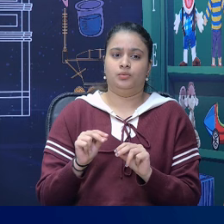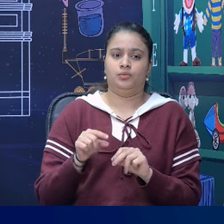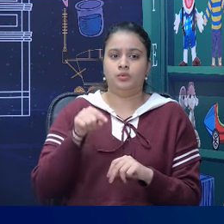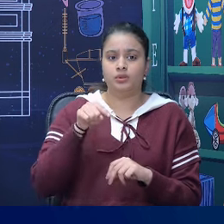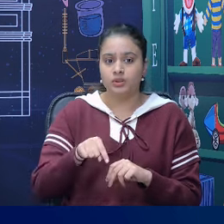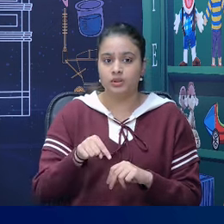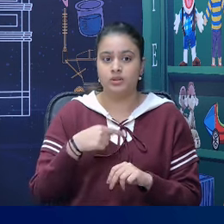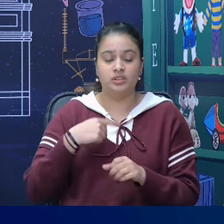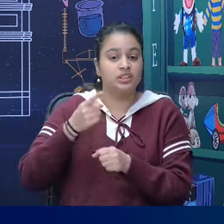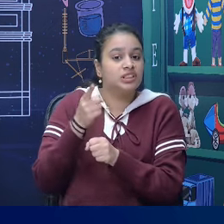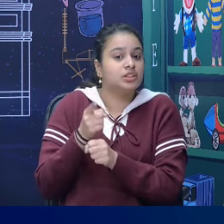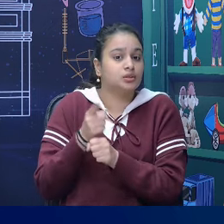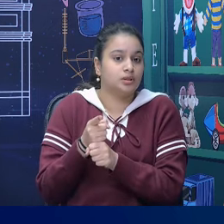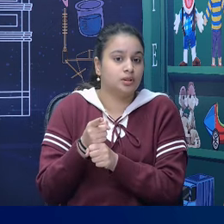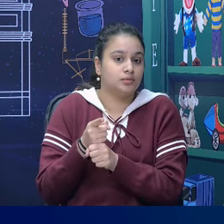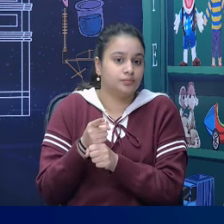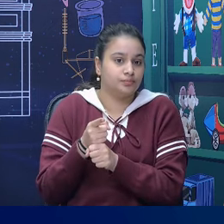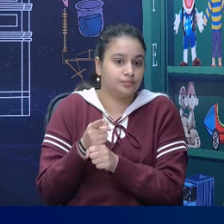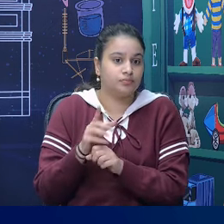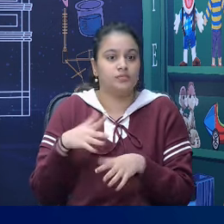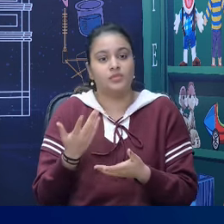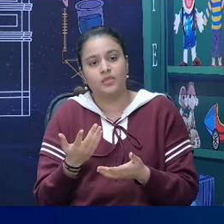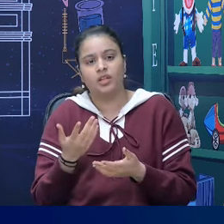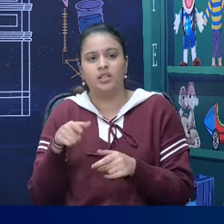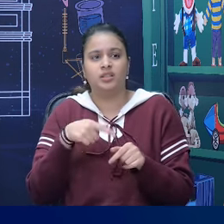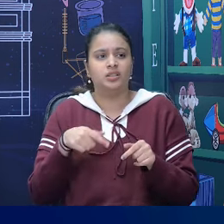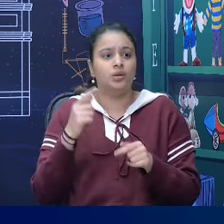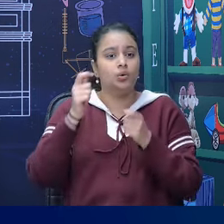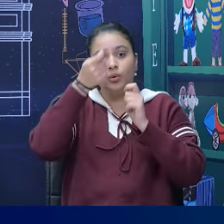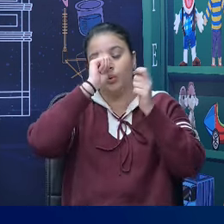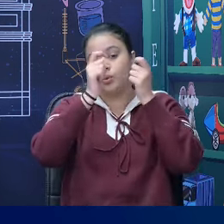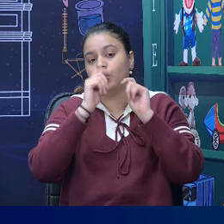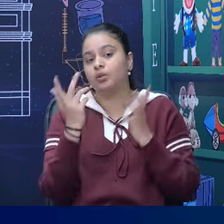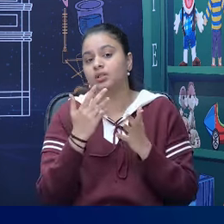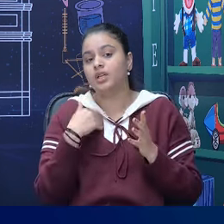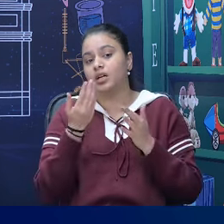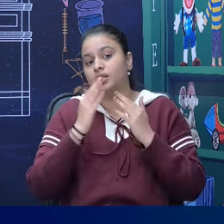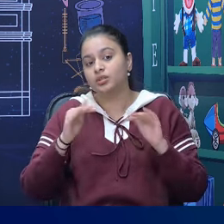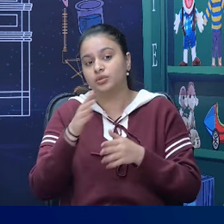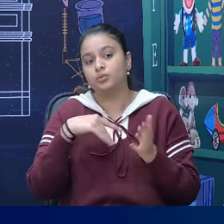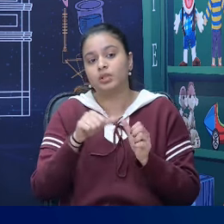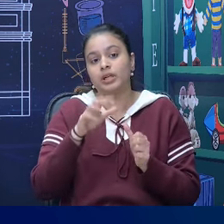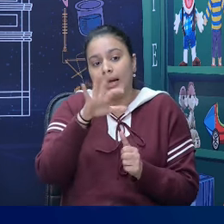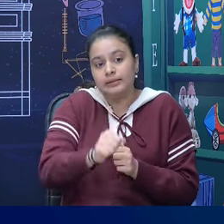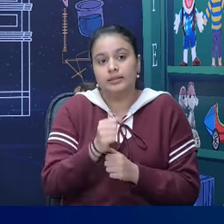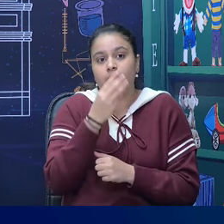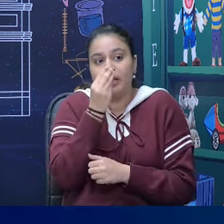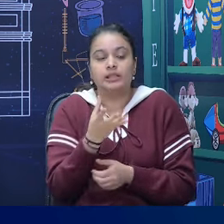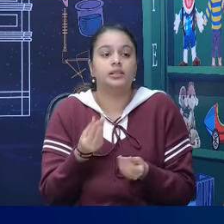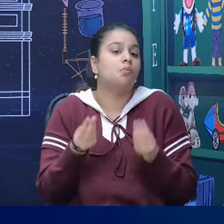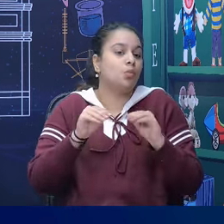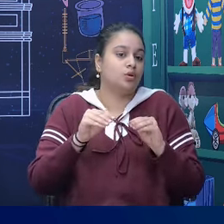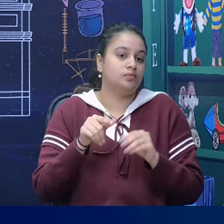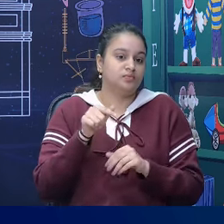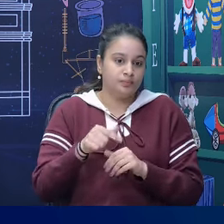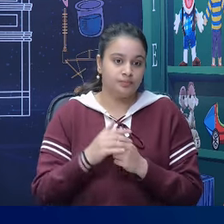ऐसे में अध्यापक अध्यापक अध्यापिका उं की क्या भूमिका होती है कि वो बच्चों के लिए इसे और सुगम में बनाएं अ यह बात